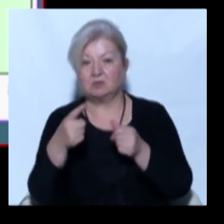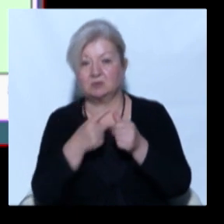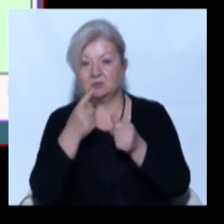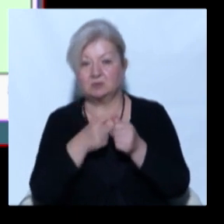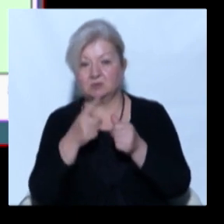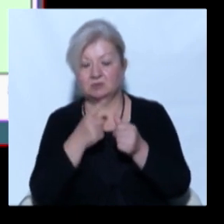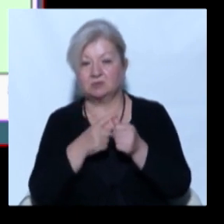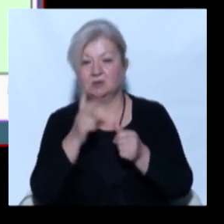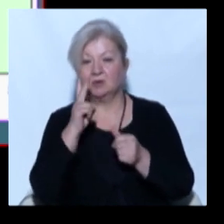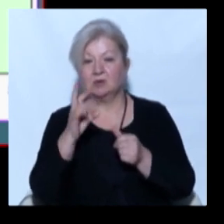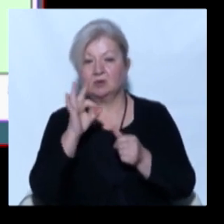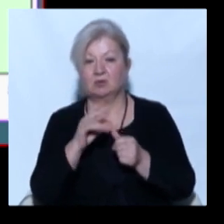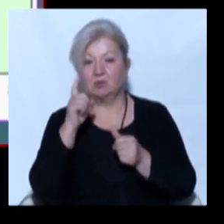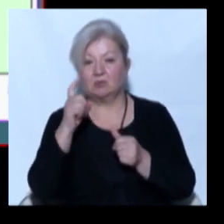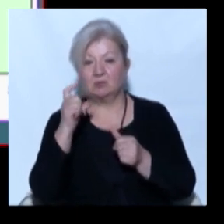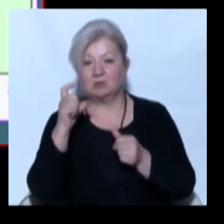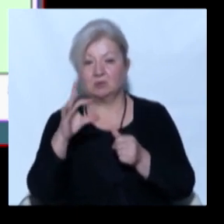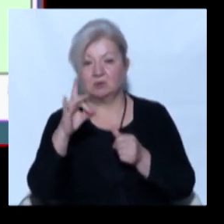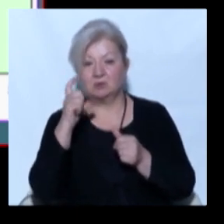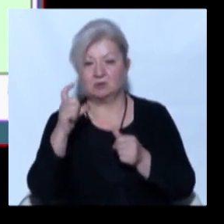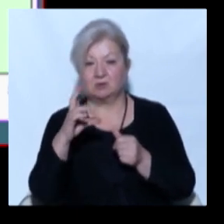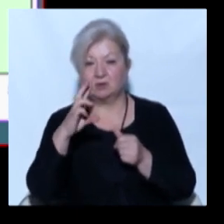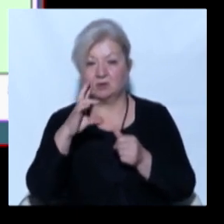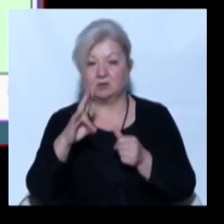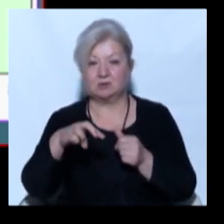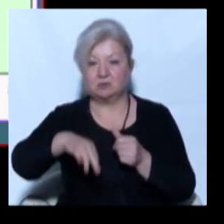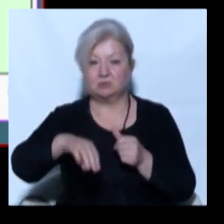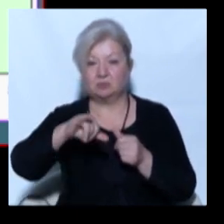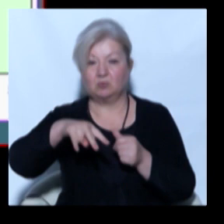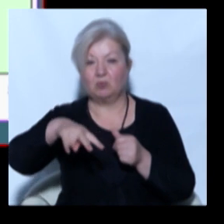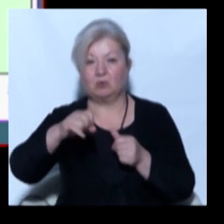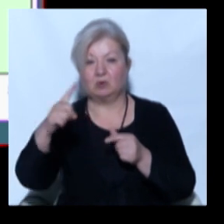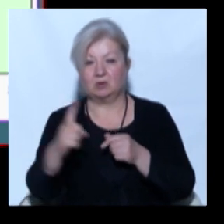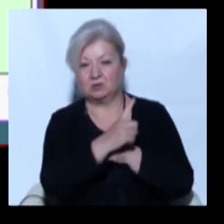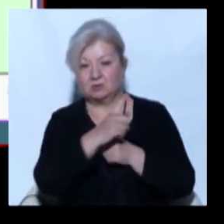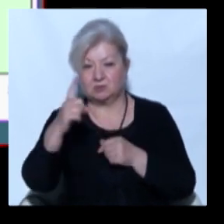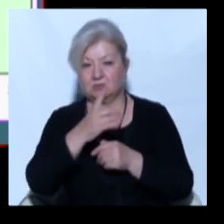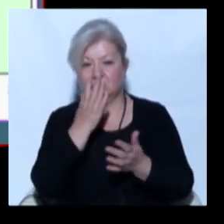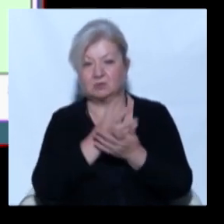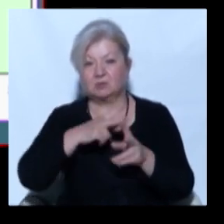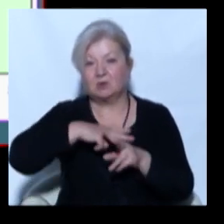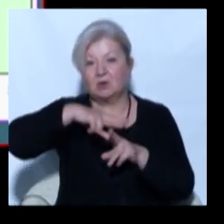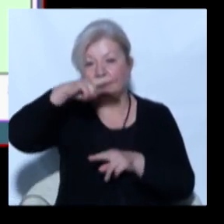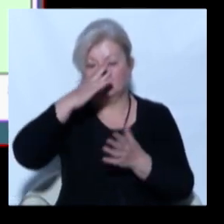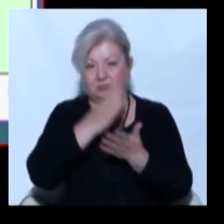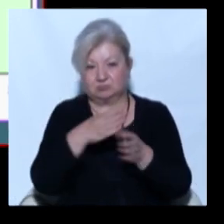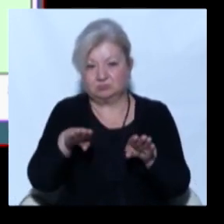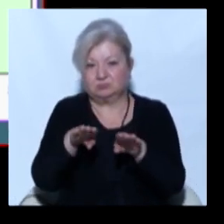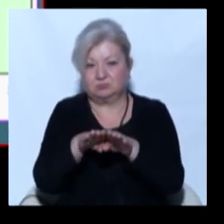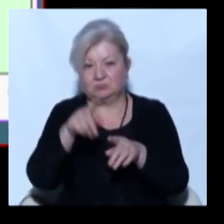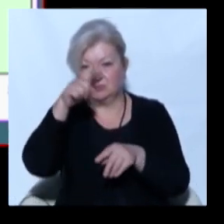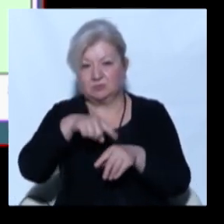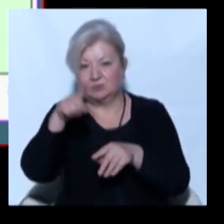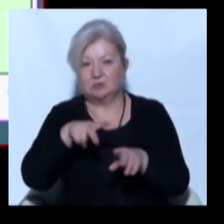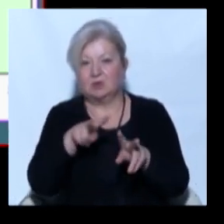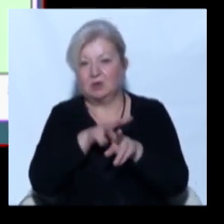ეწოდება კოჰერენტული ხევები, რომლებიც ერთმანეთთან არიან ასეთნაირად შეთანხმებული, ანუ ერთნაირი ამპლიტუდის